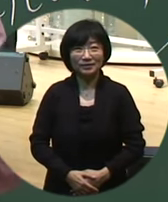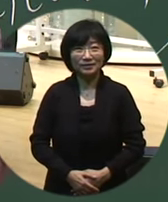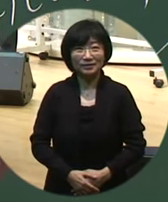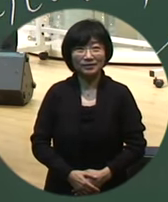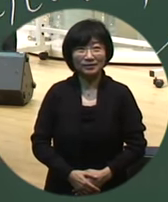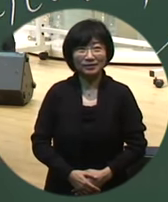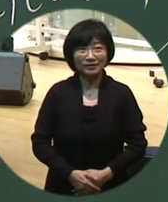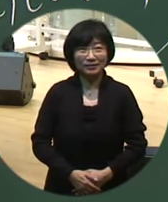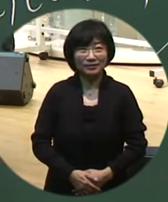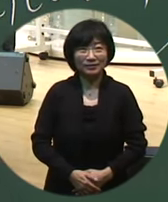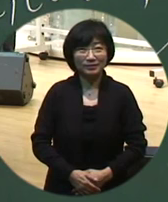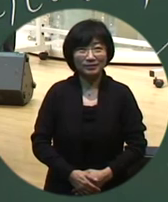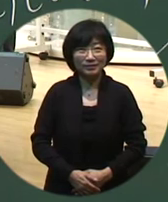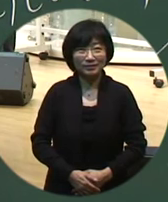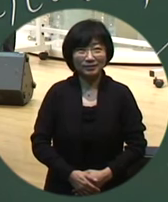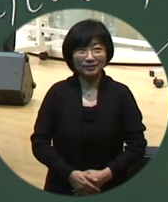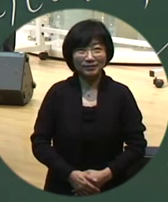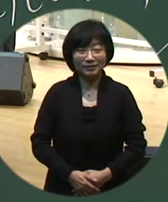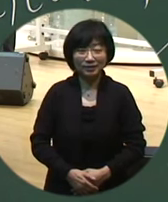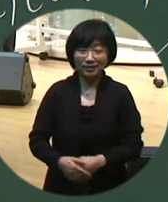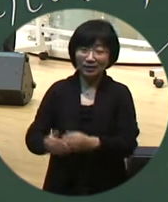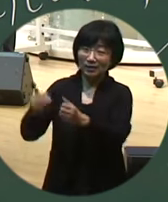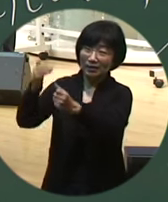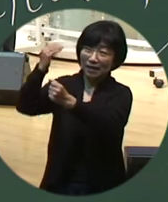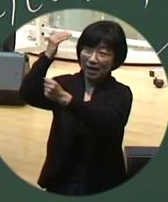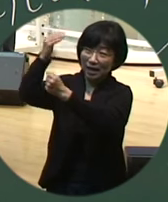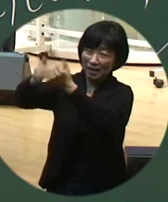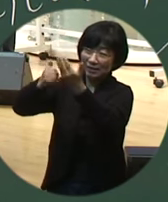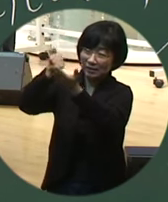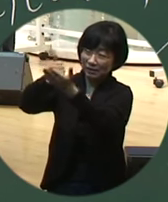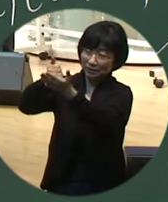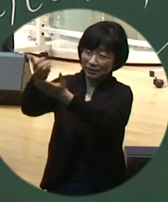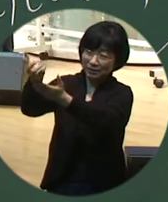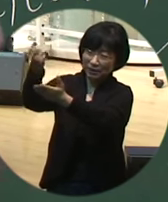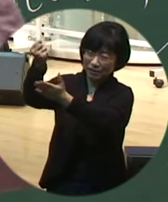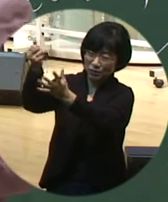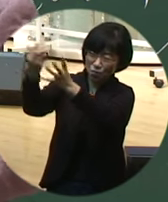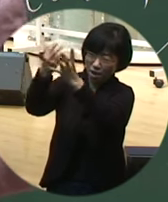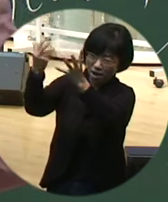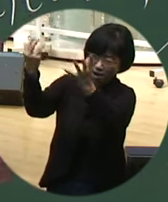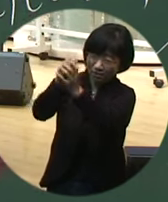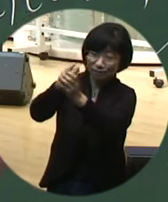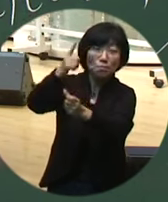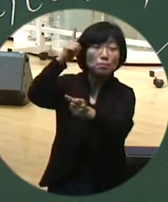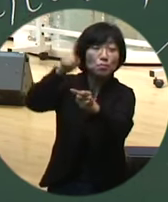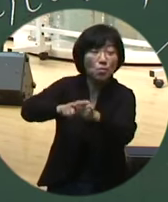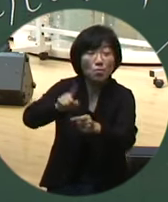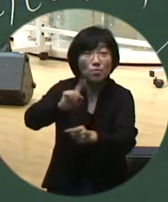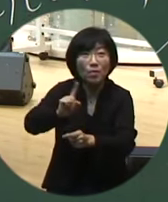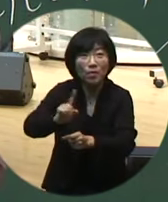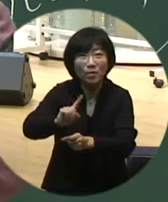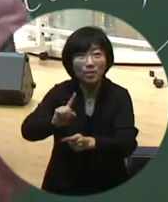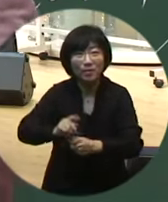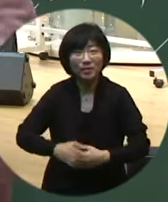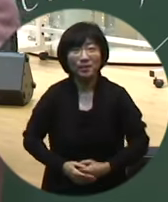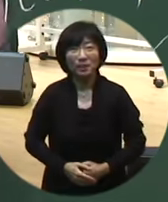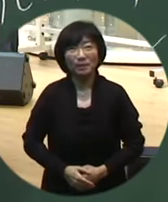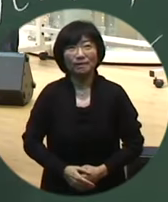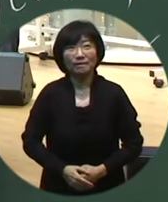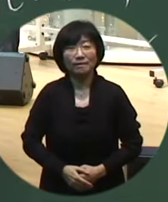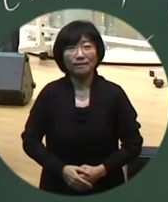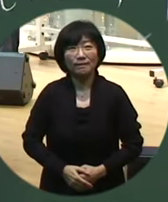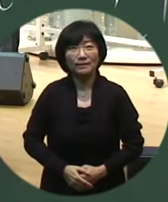하나님의 절대 목표가 뭐냐? What is God's absolute goal? 모든